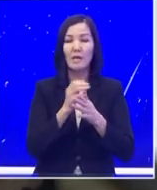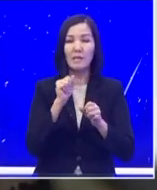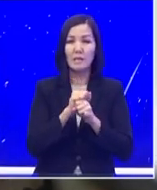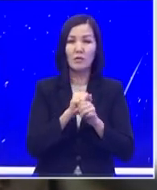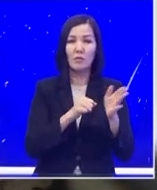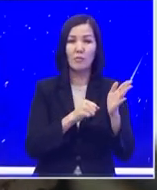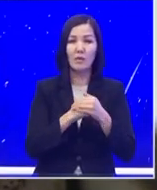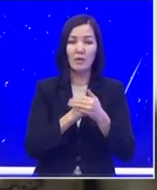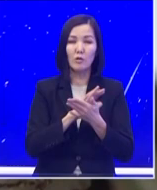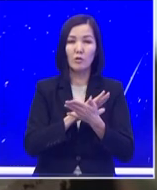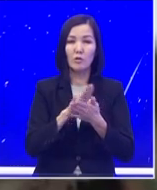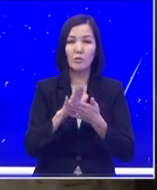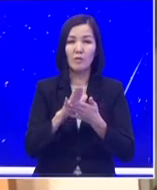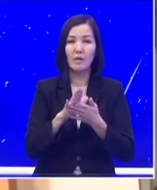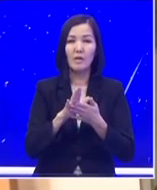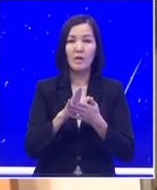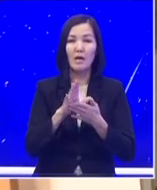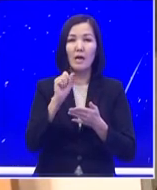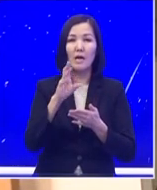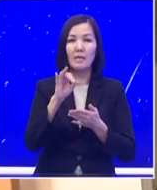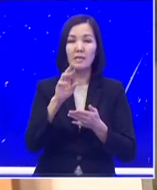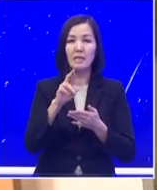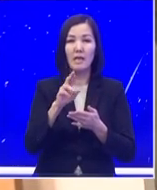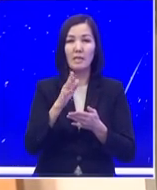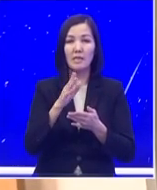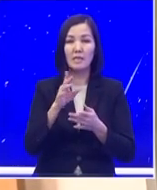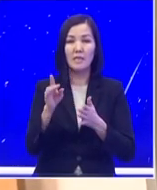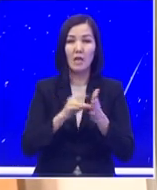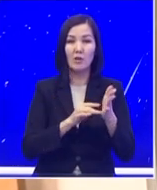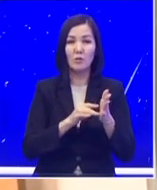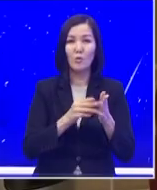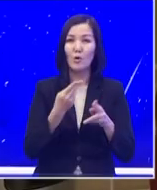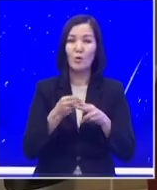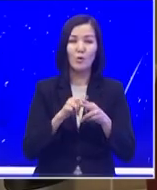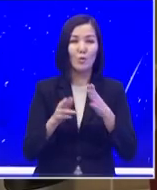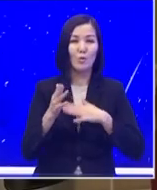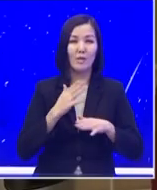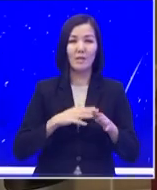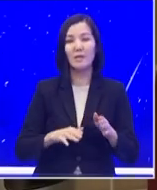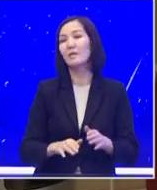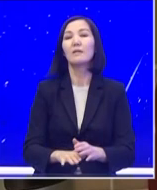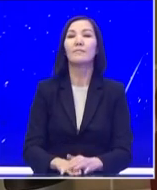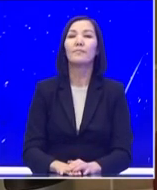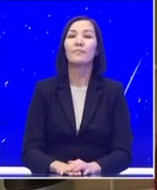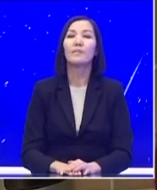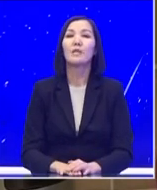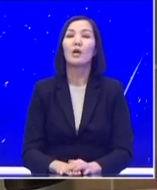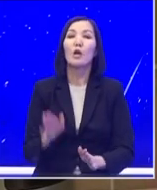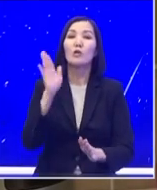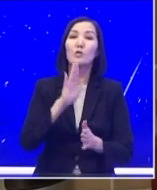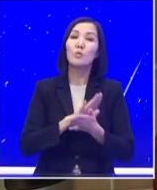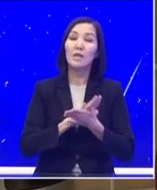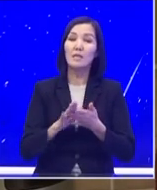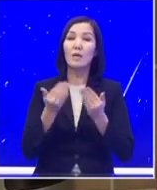бірден тұнып тазарып, Асия Исаеваның да жүзі жадырап сала берді. Вода чистая, да. Су таза.